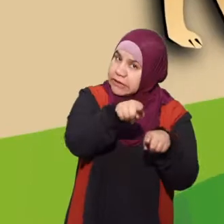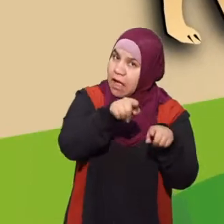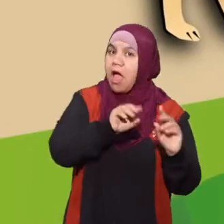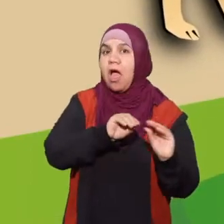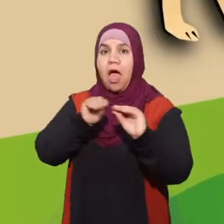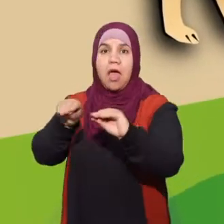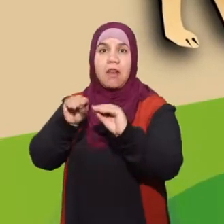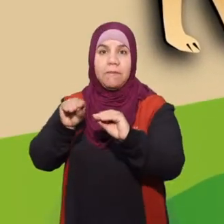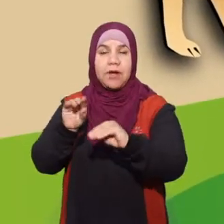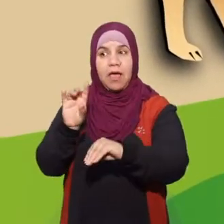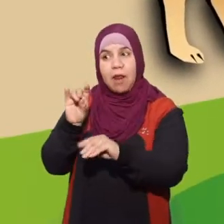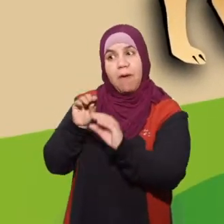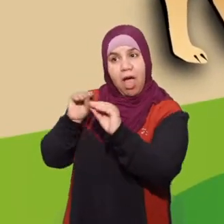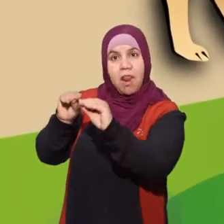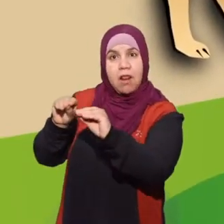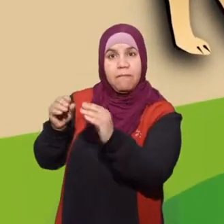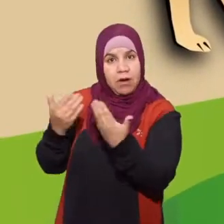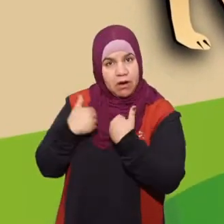أن تعلمني الكثير.